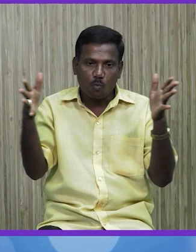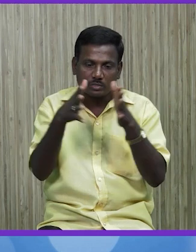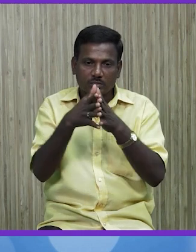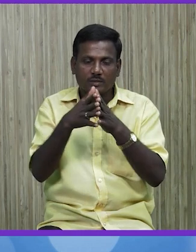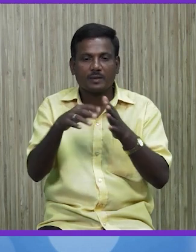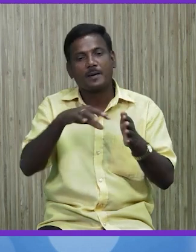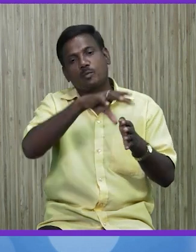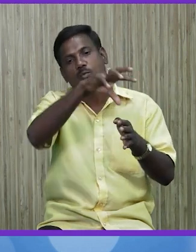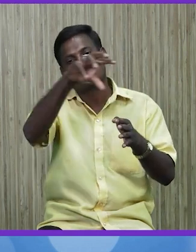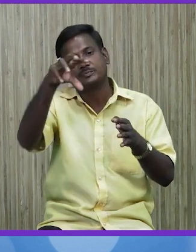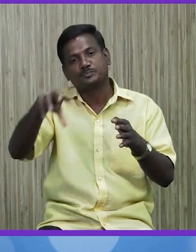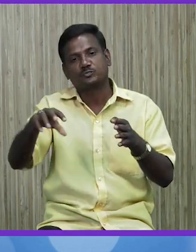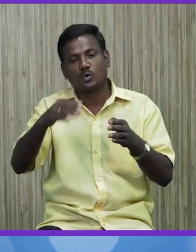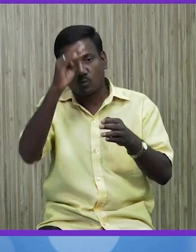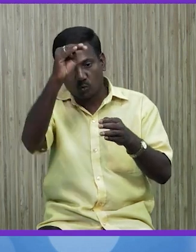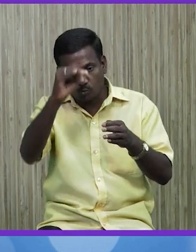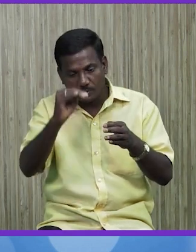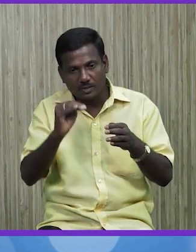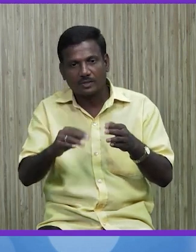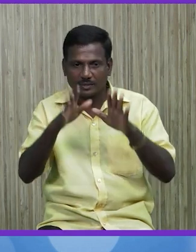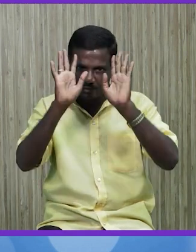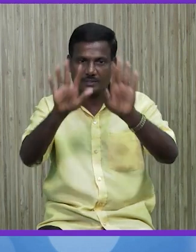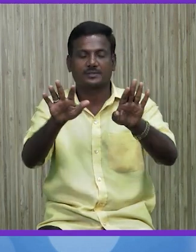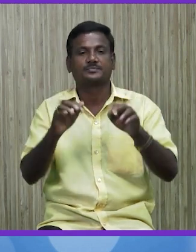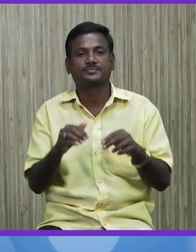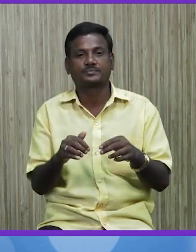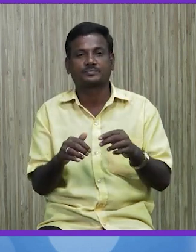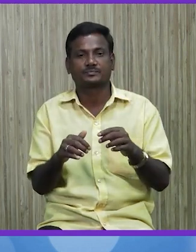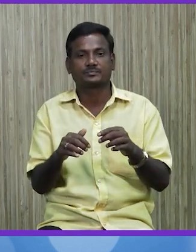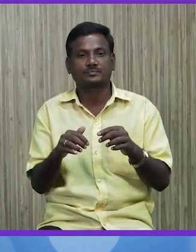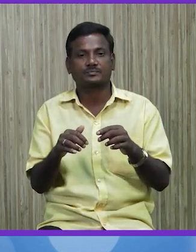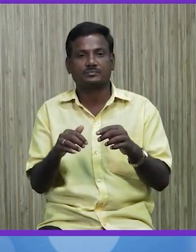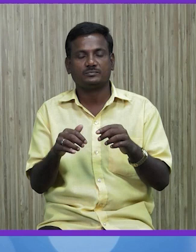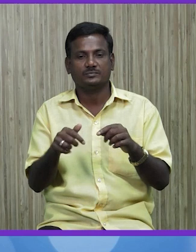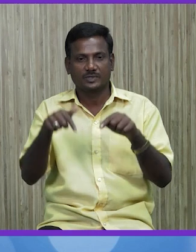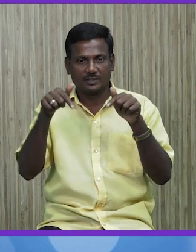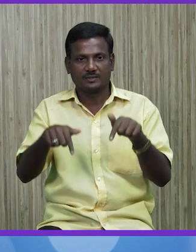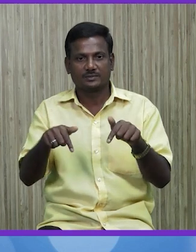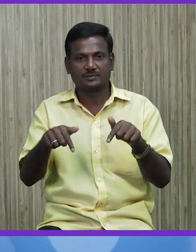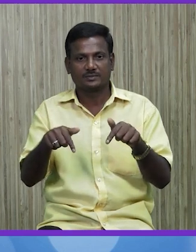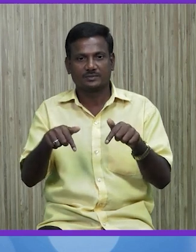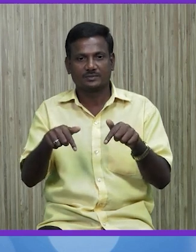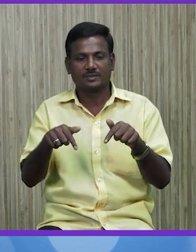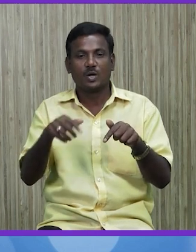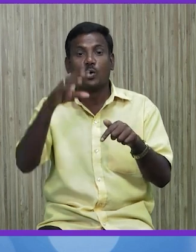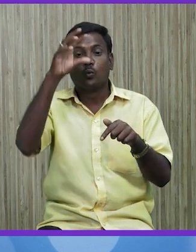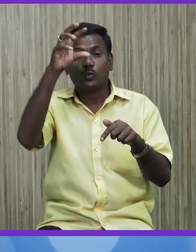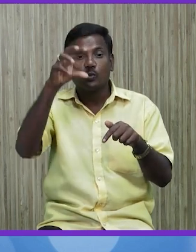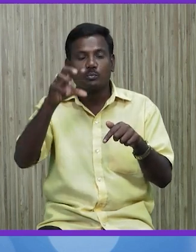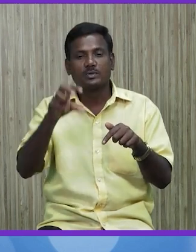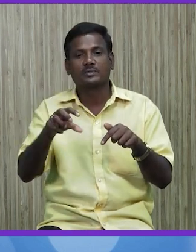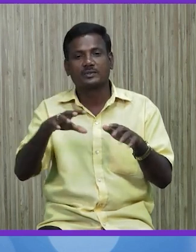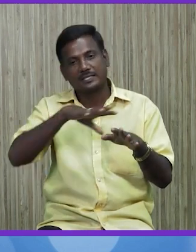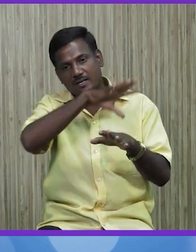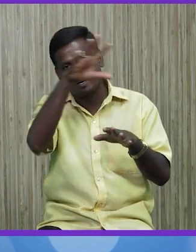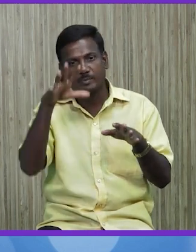பல் வேறு உருப்புகள் காணப்படுகின்றன இந்த உருப்புகள்